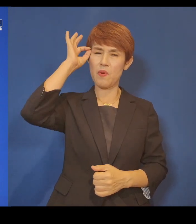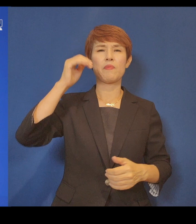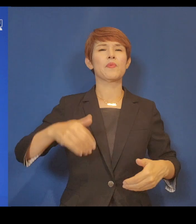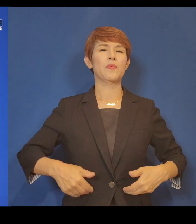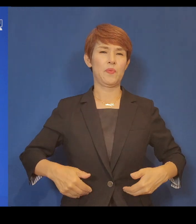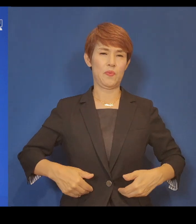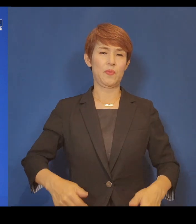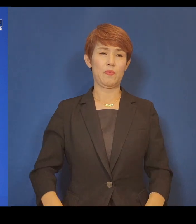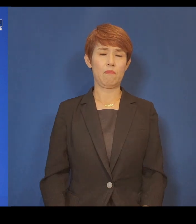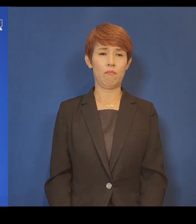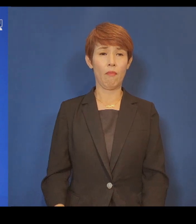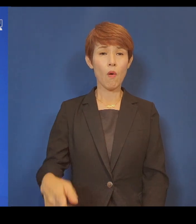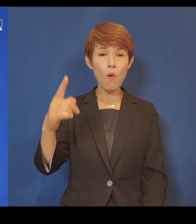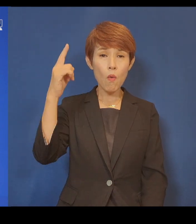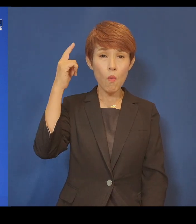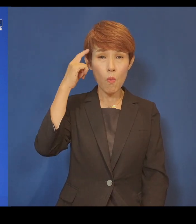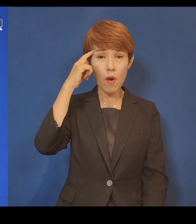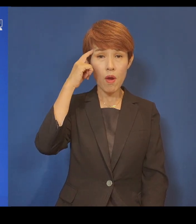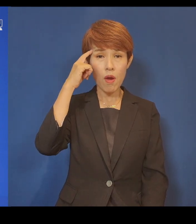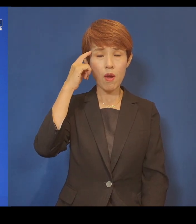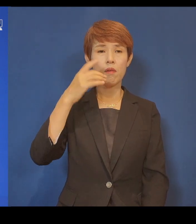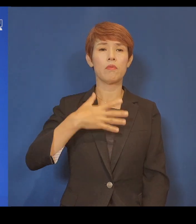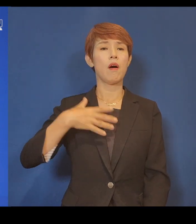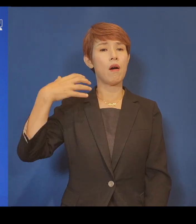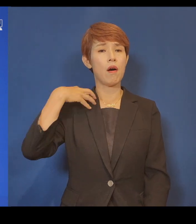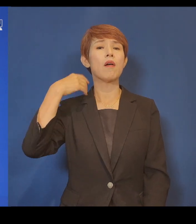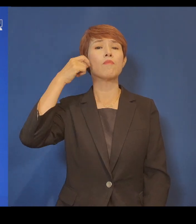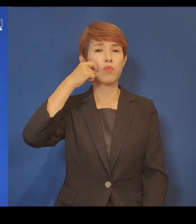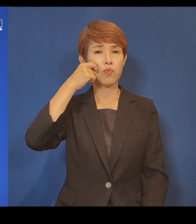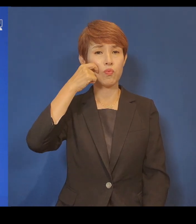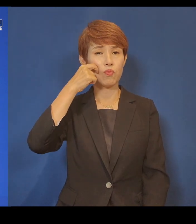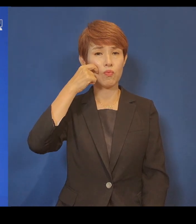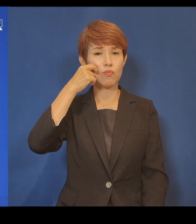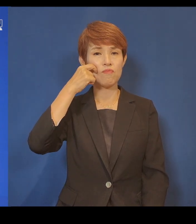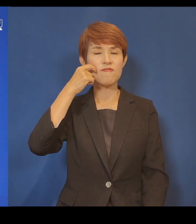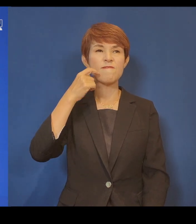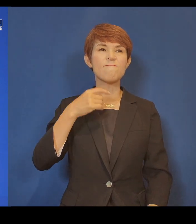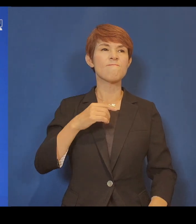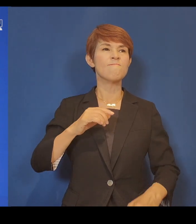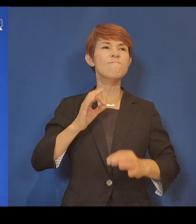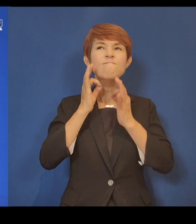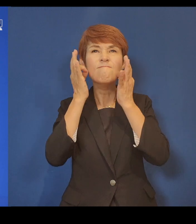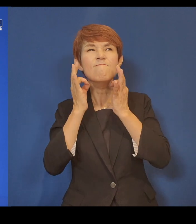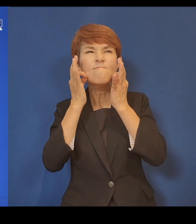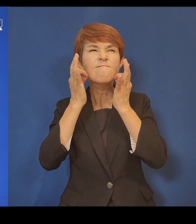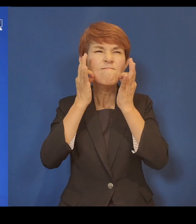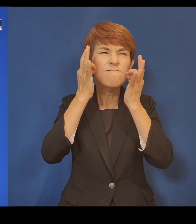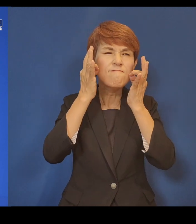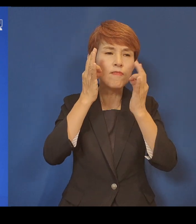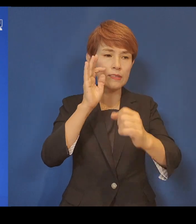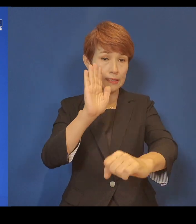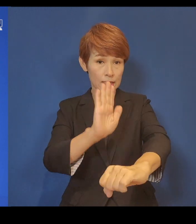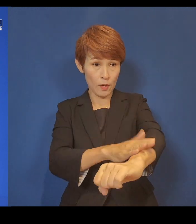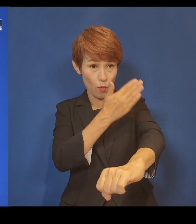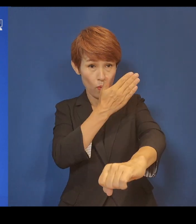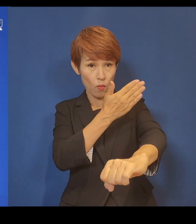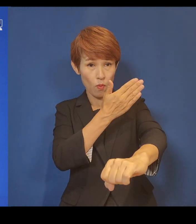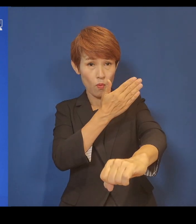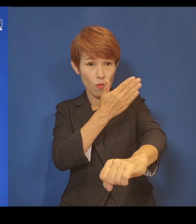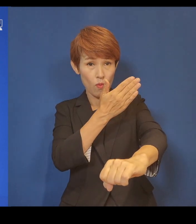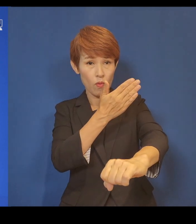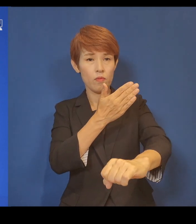있어요. 왜 자신이 감당하지 못할 놀라운 일을 하려고 힘쓰는 게 잘못된